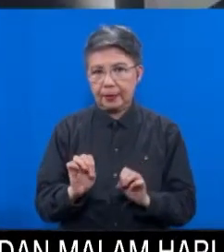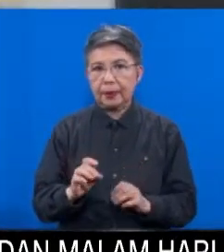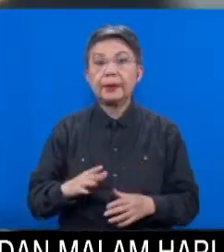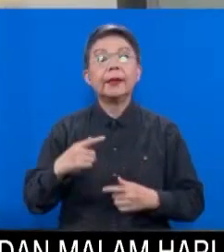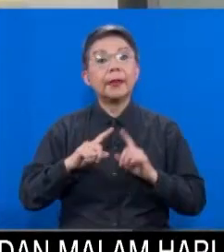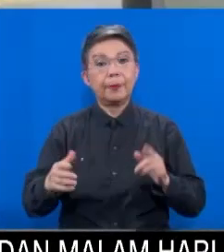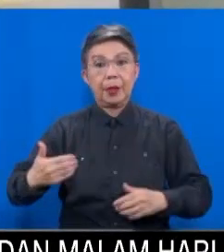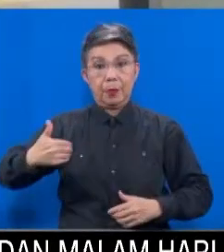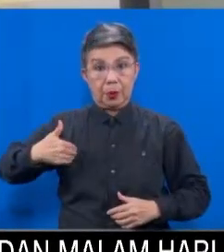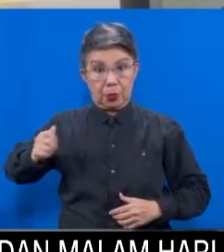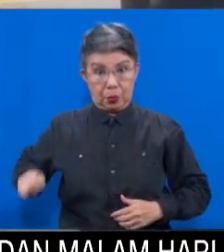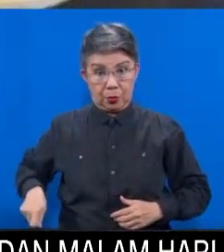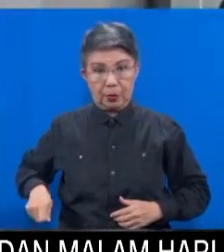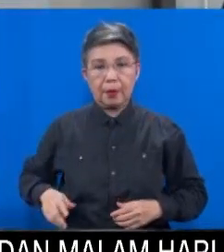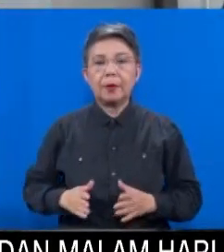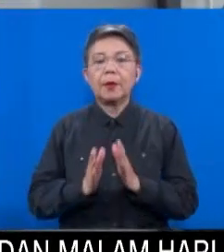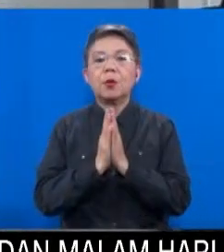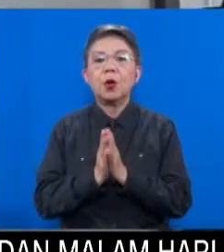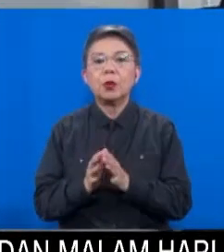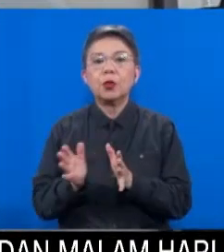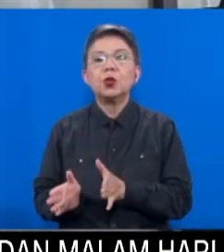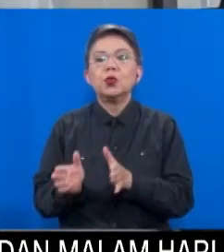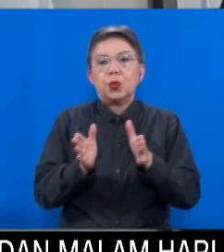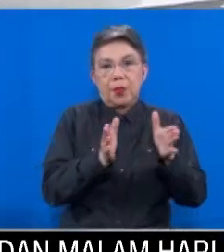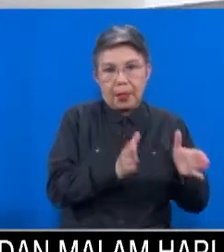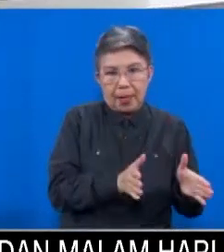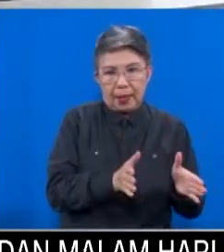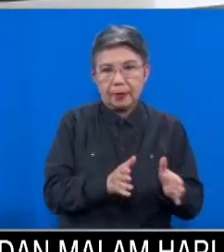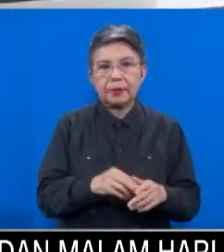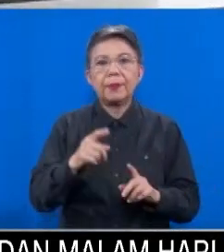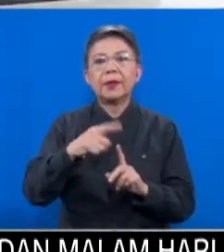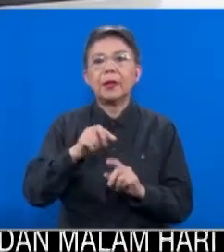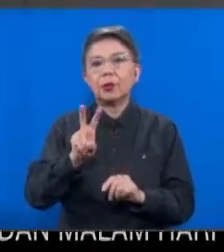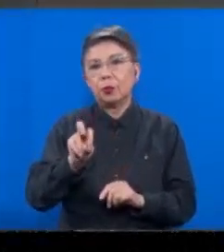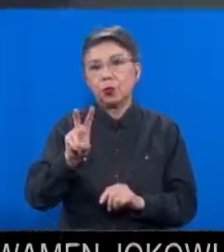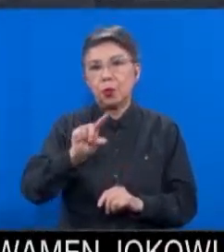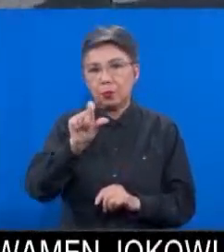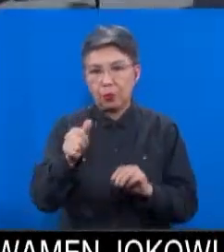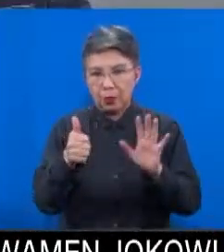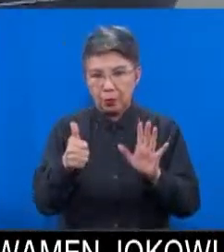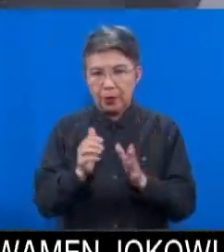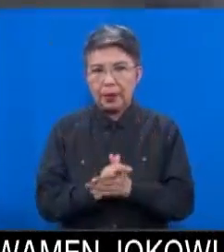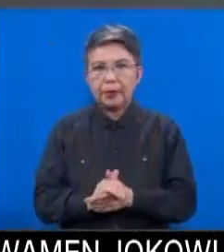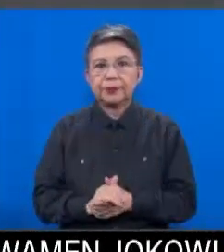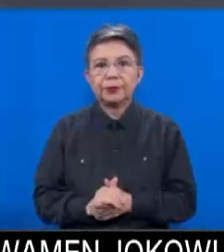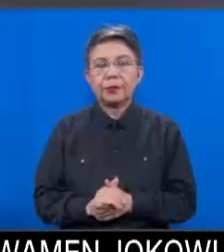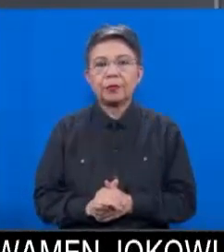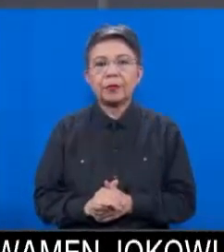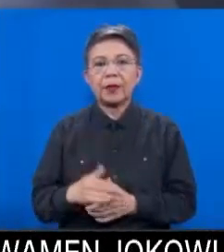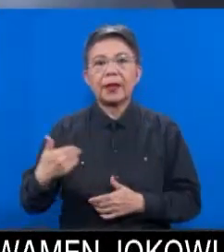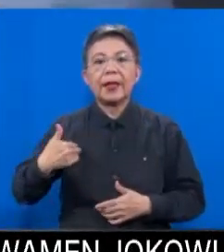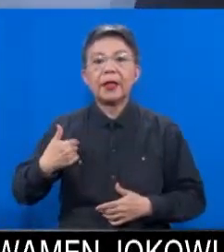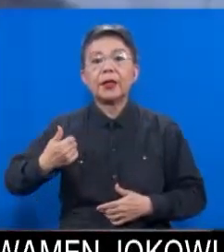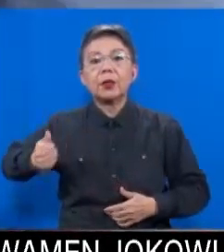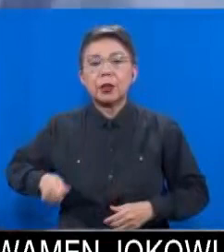kuasa hukumnya, Iko Uwais mengajukan permohonan penundaan pemeriksaan sampai 20 Juni mendatang. Rahim Kay selaku kuasa hukum Iko Uwais